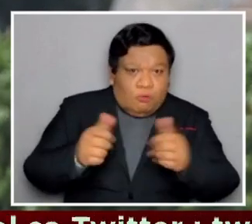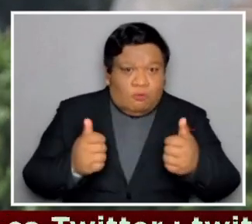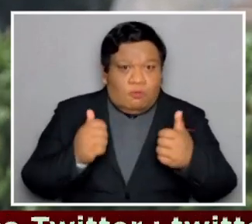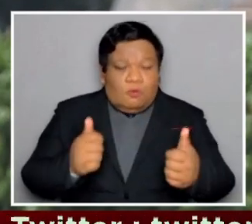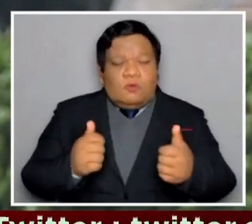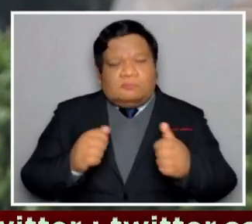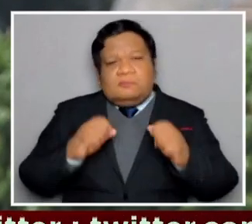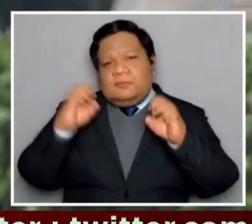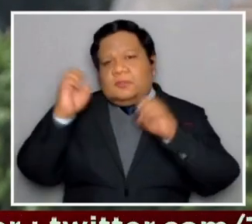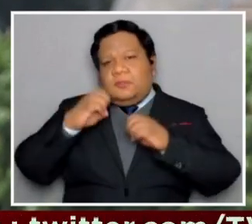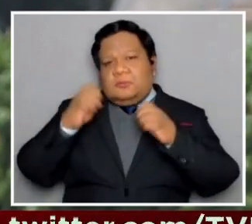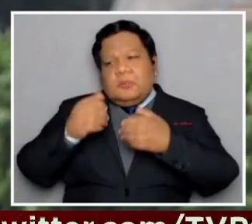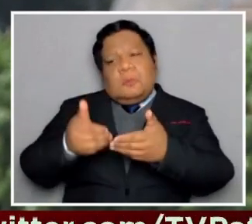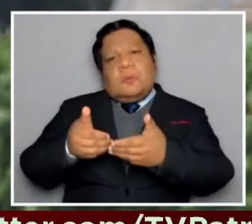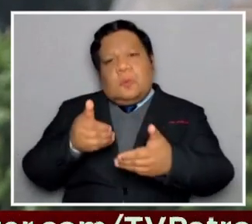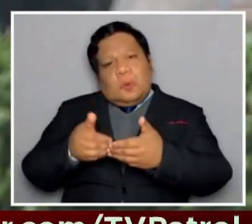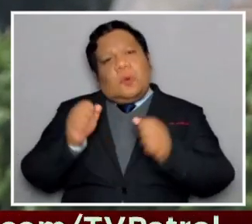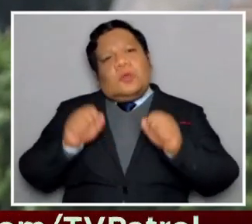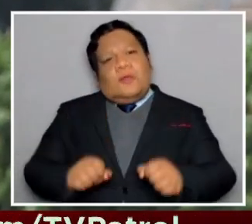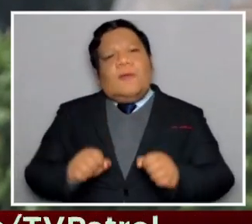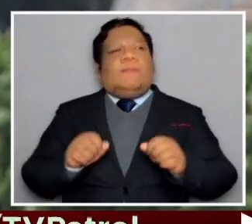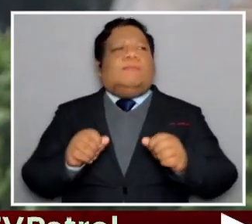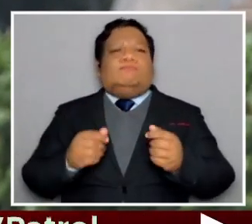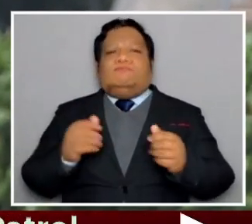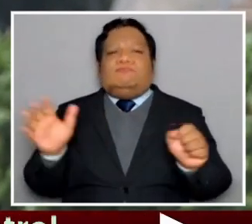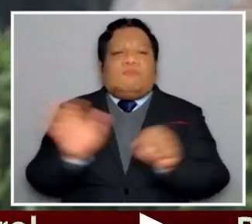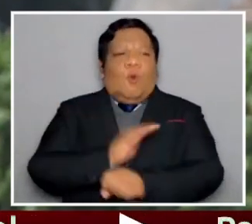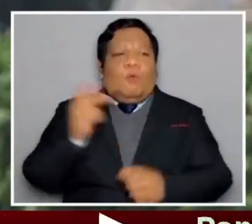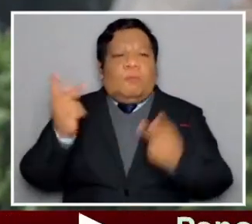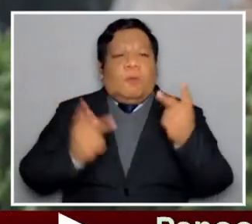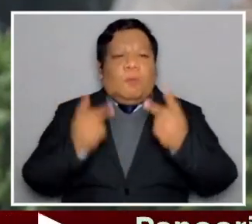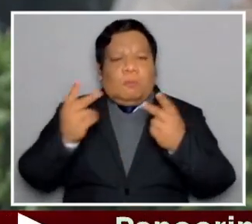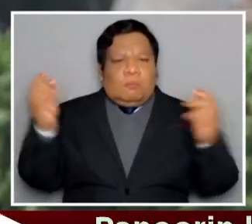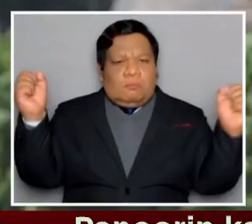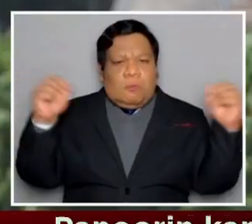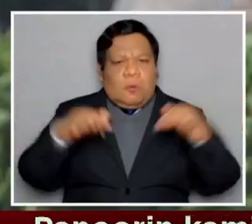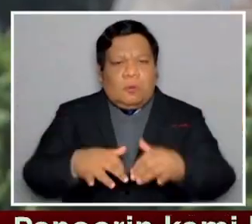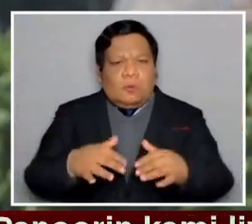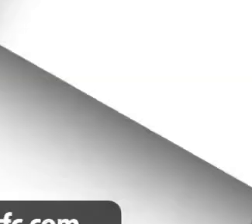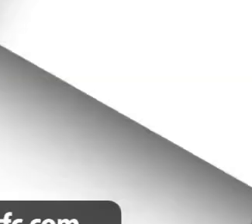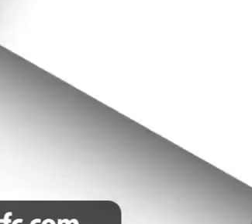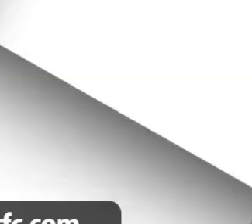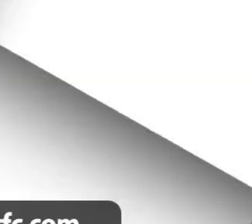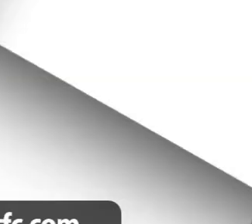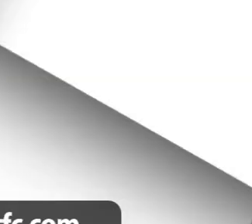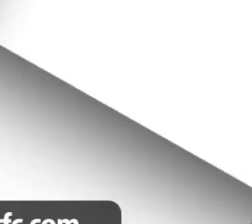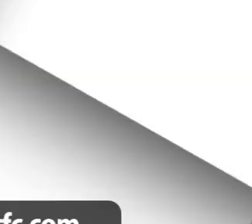mapapaaga ang full recovery. Zen Hernandez, ABS-CBN News.